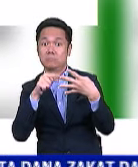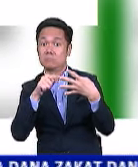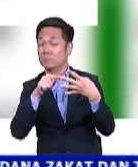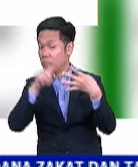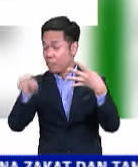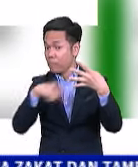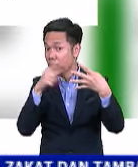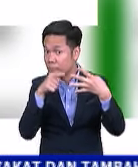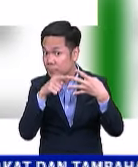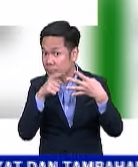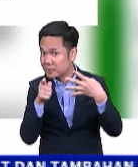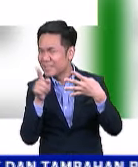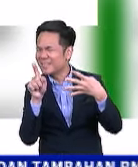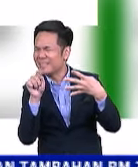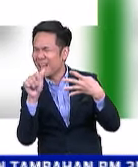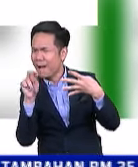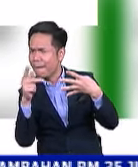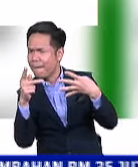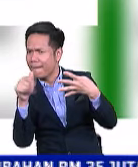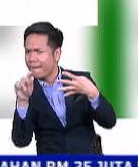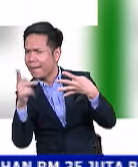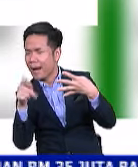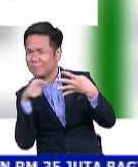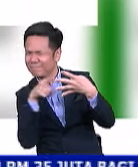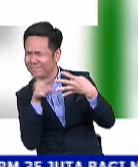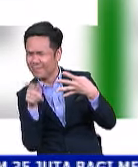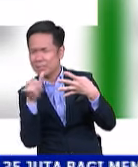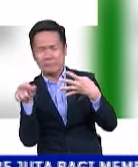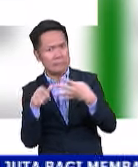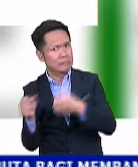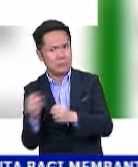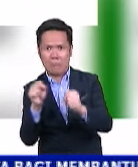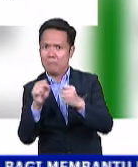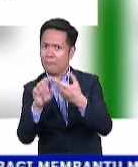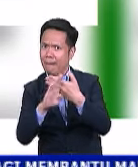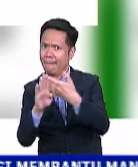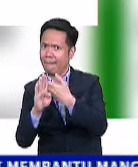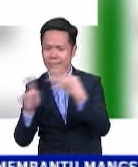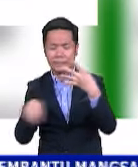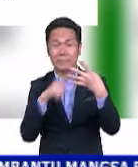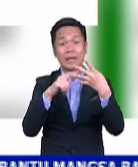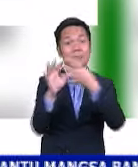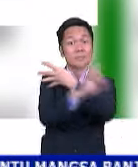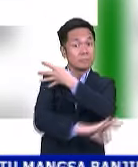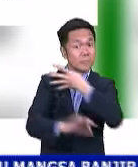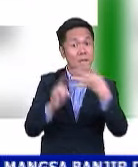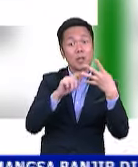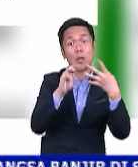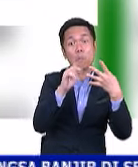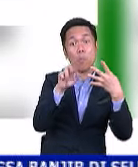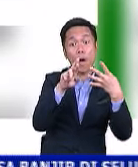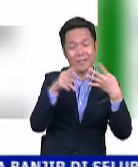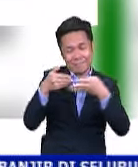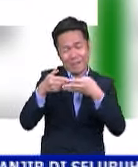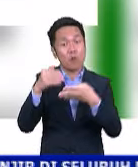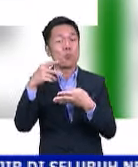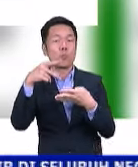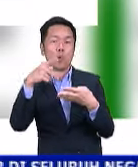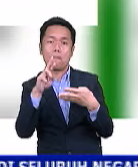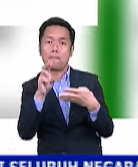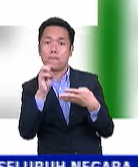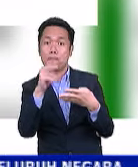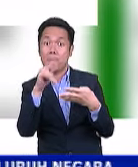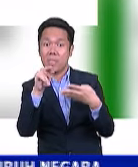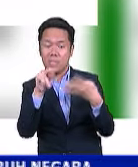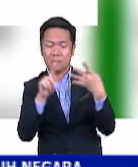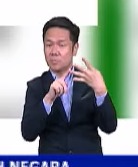satu lagi adalah sungai tangka di kampung Sri Makmur tangkai sementara Dini B9 bagaikan sungai Muhadi pekan rompin jempol